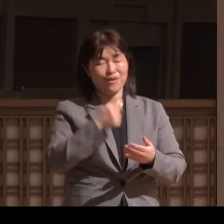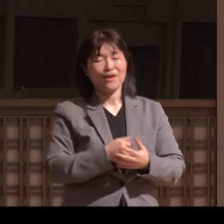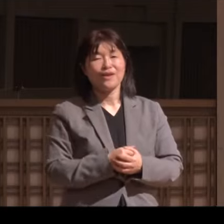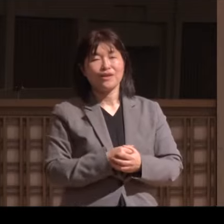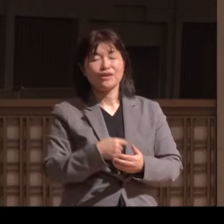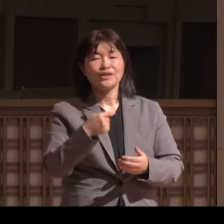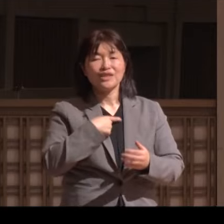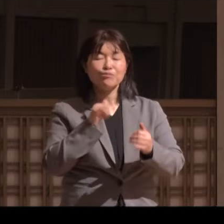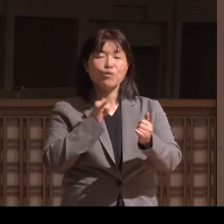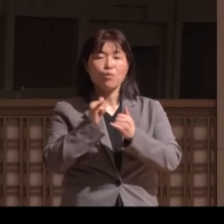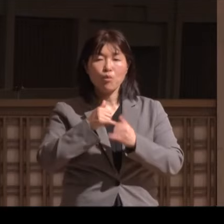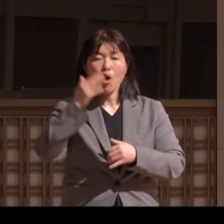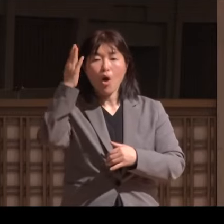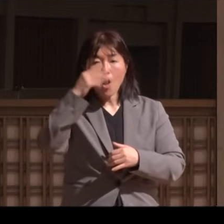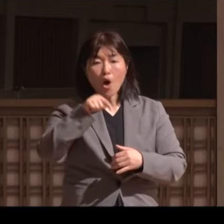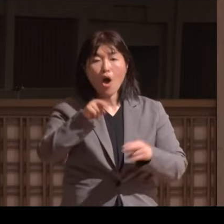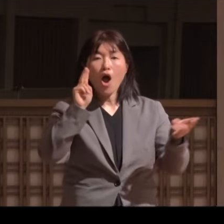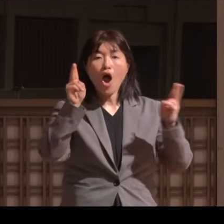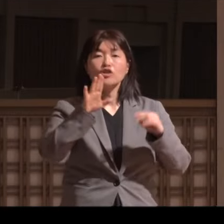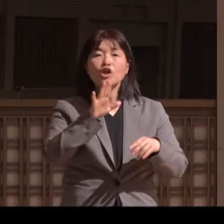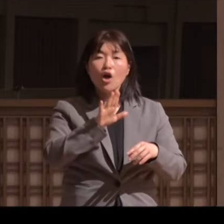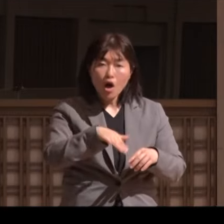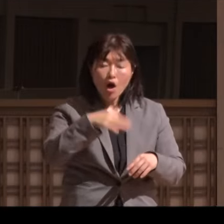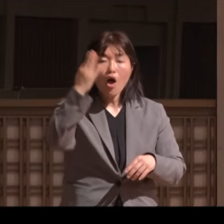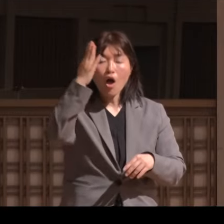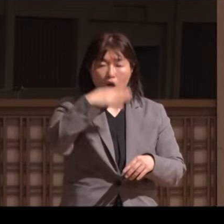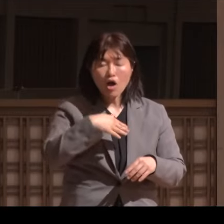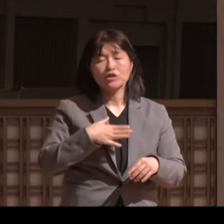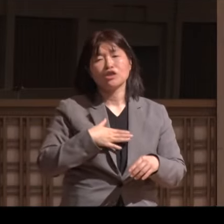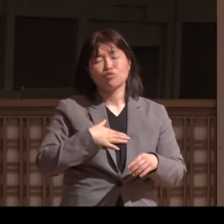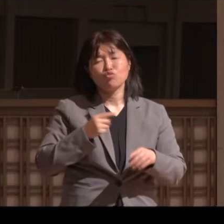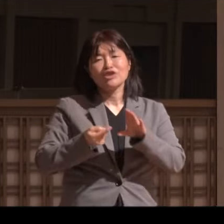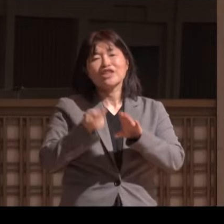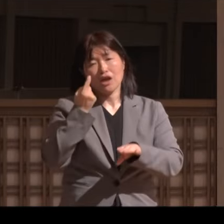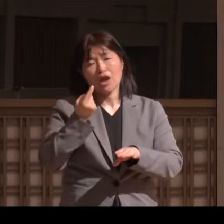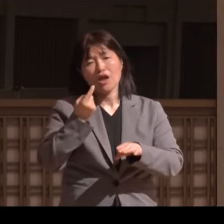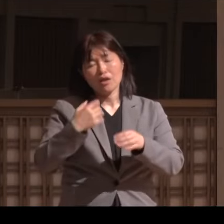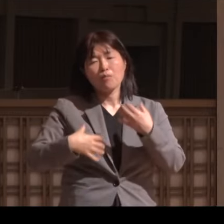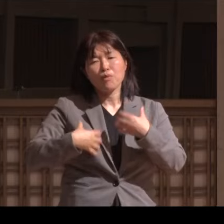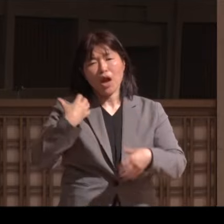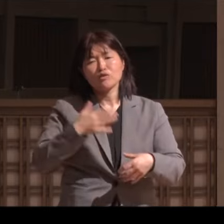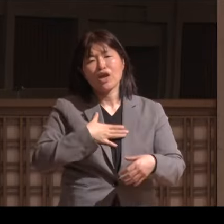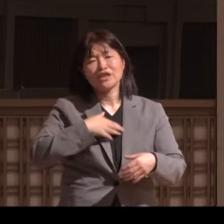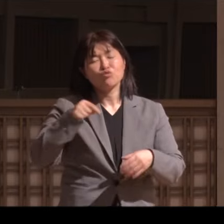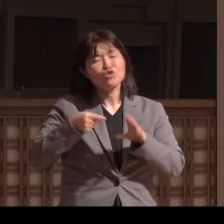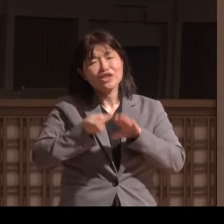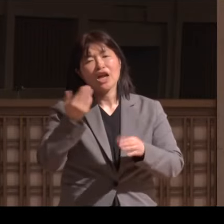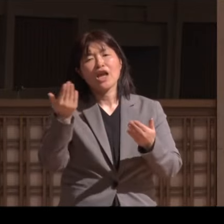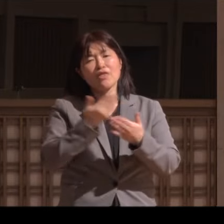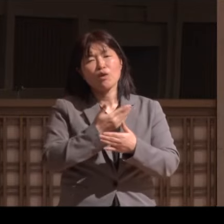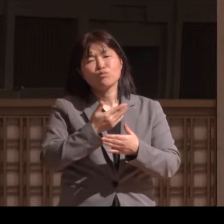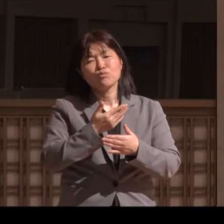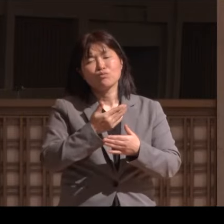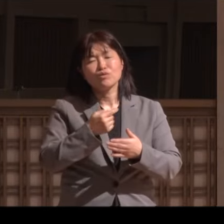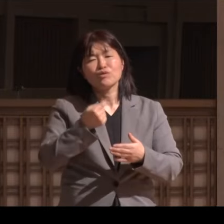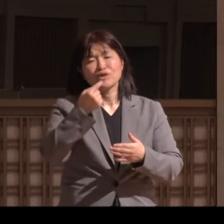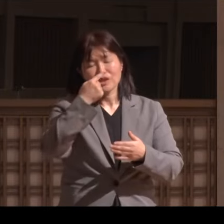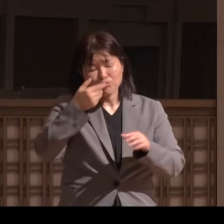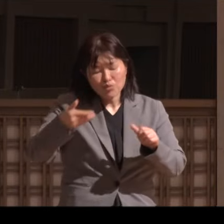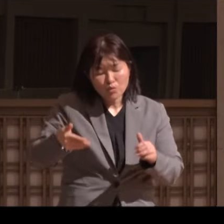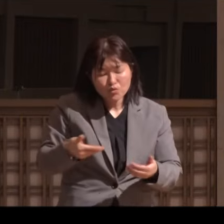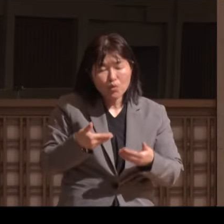あ自分の街にこんな企業があったんだとかっていうのを学生の方たちが知ったりするっていうことはあのすごくこう自分たち